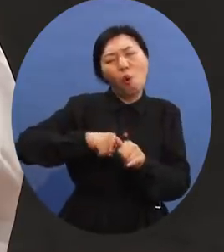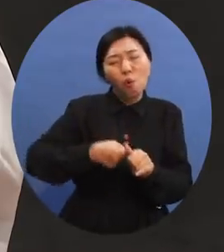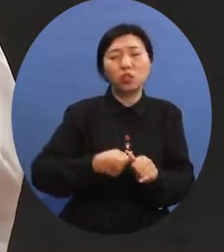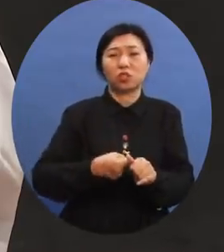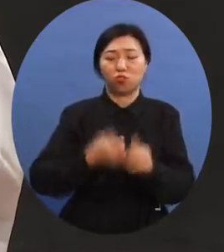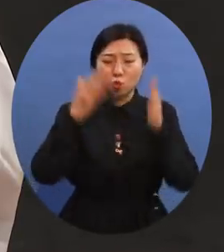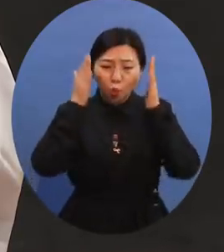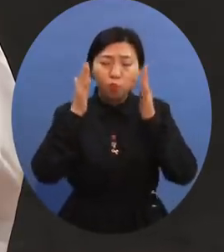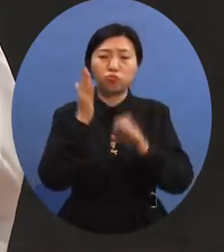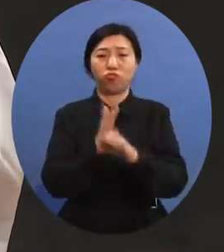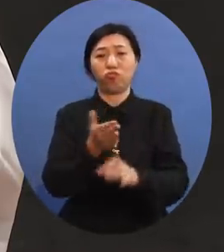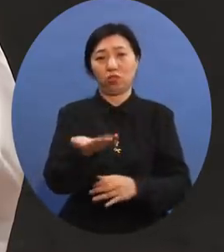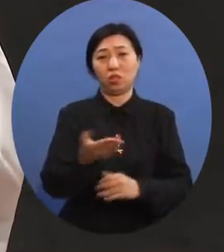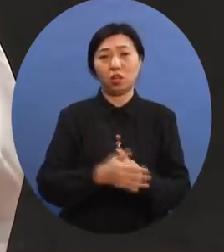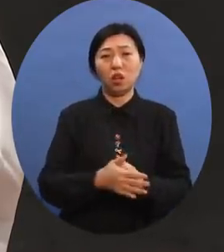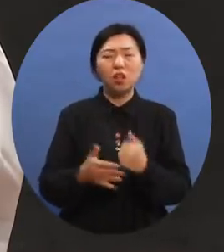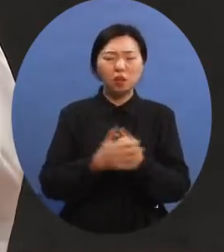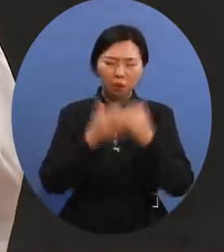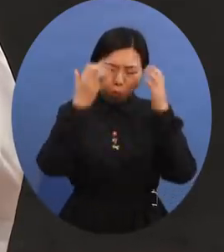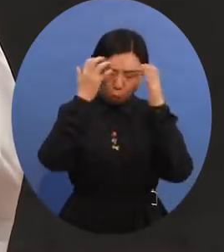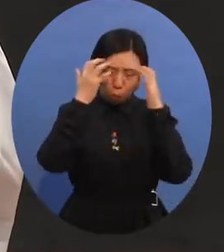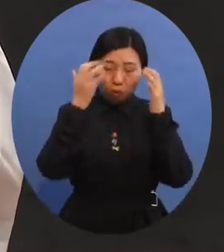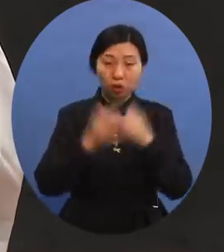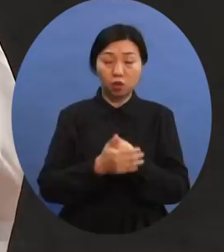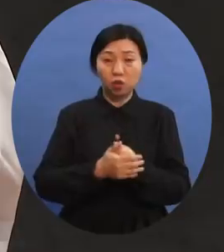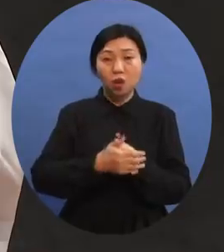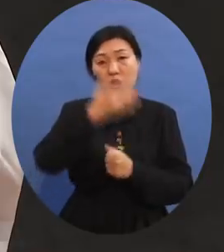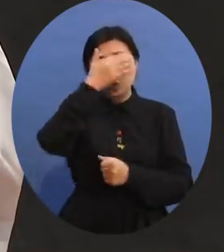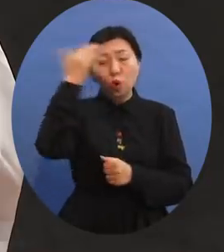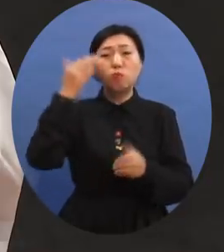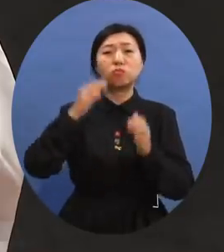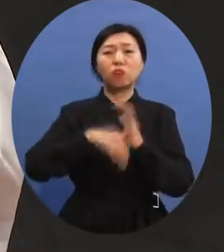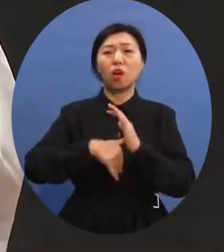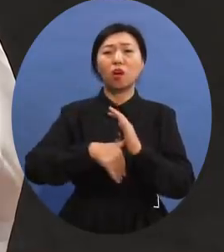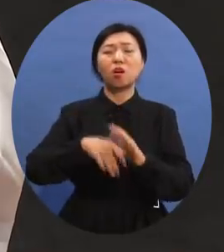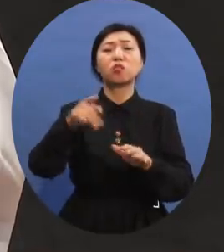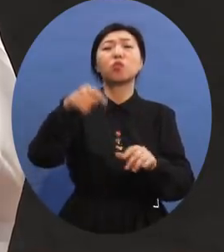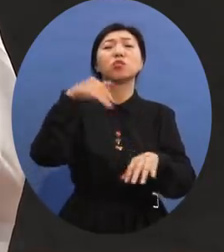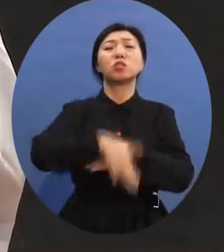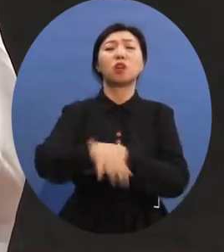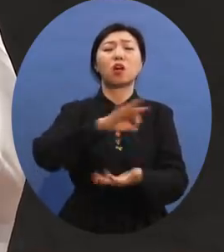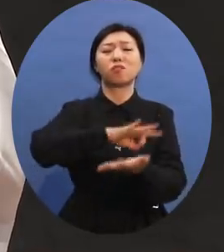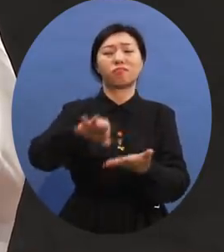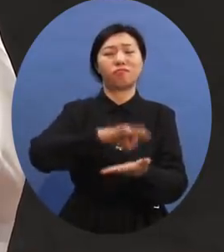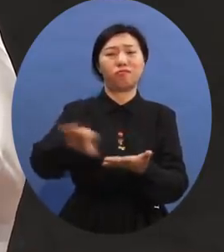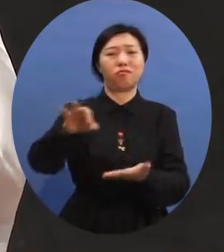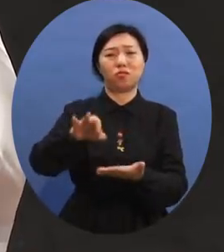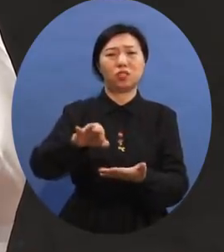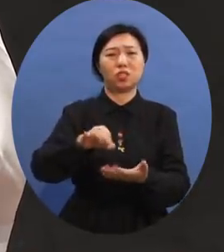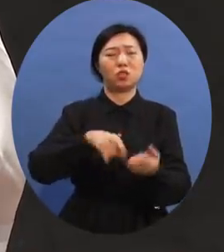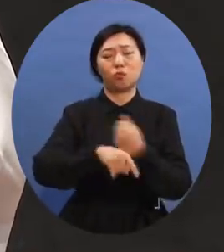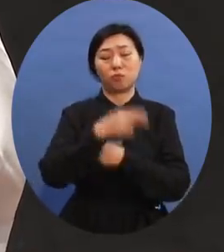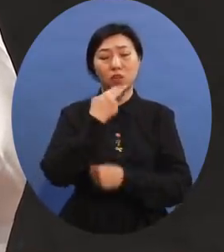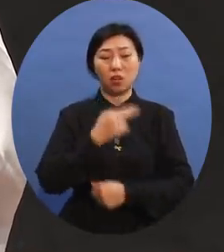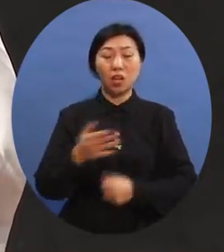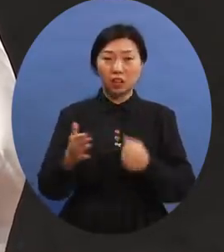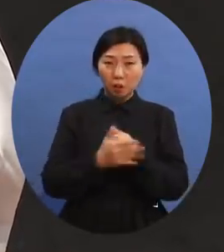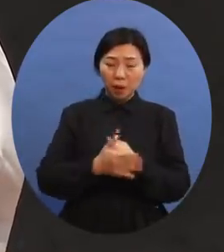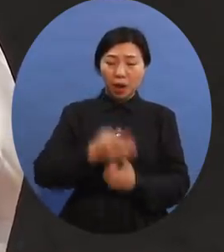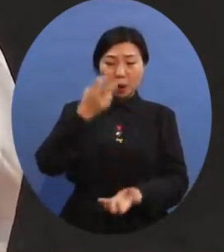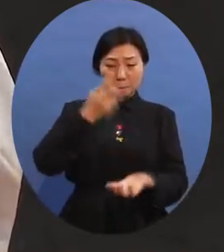되지. 괴롭지. 그 젊은 인생을 그렇게 낭비하면 안 되지. 나는 그래서 판검사 돼봐야